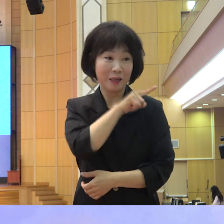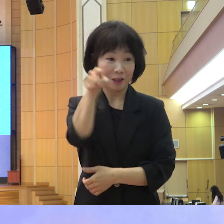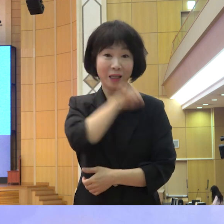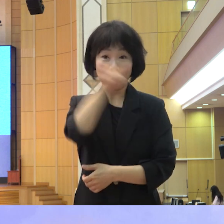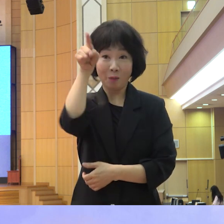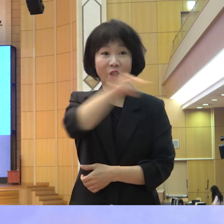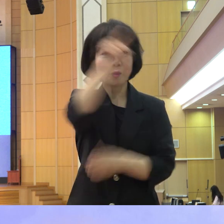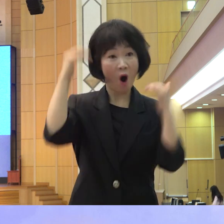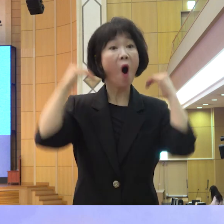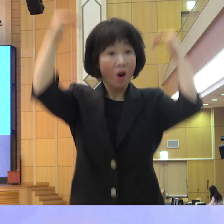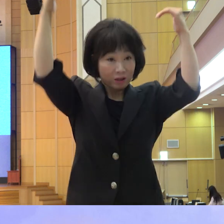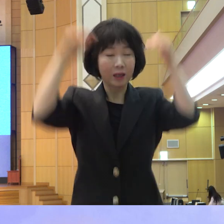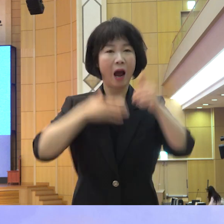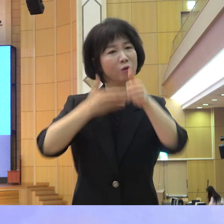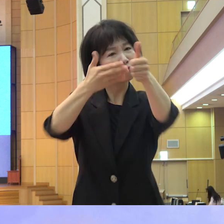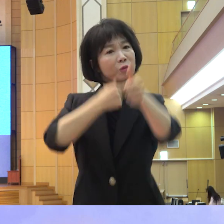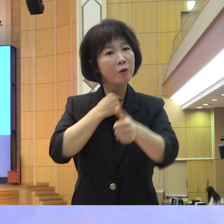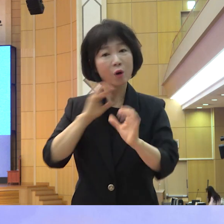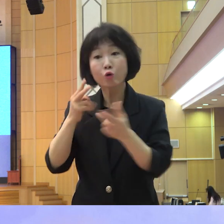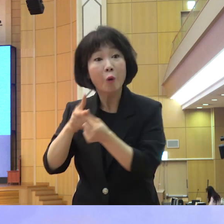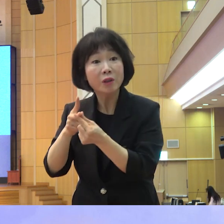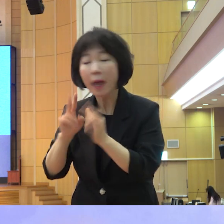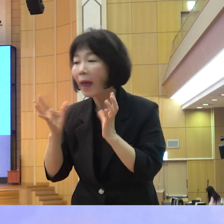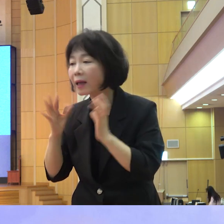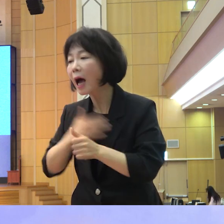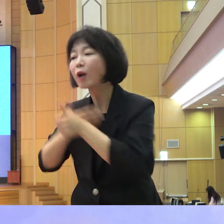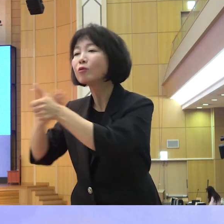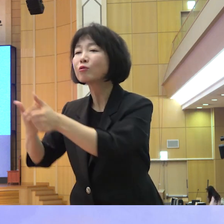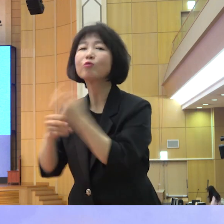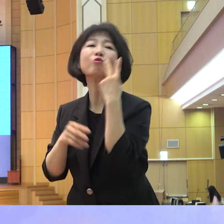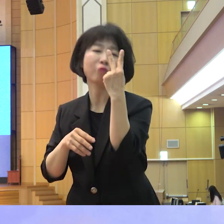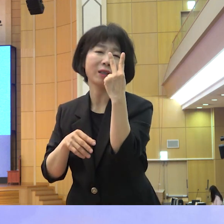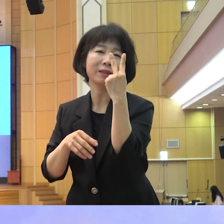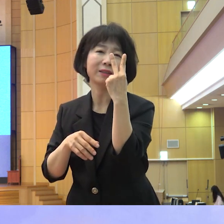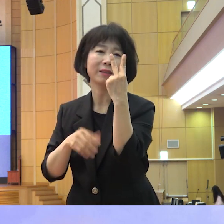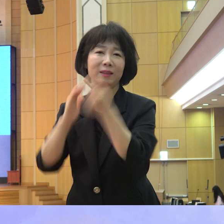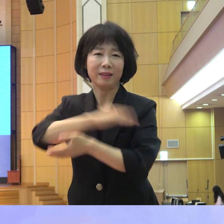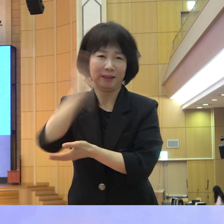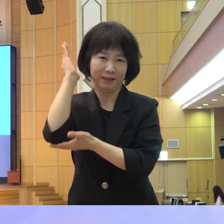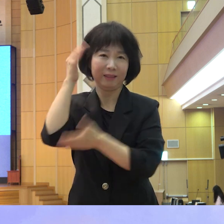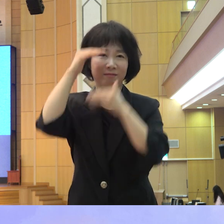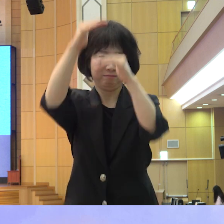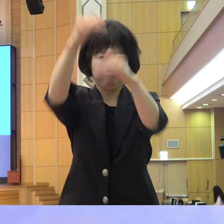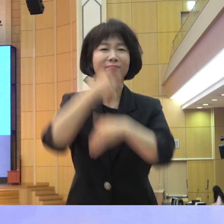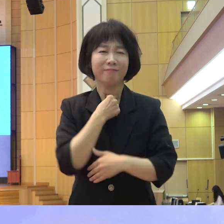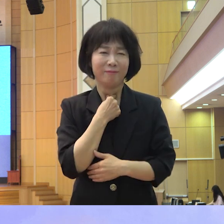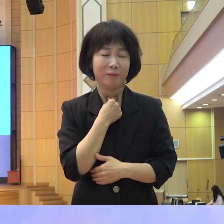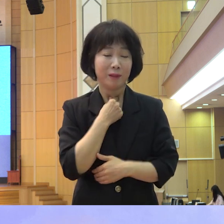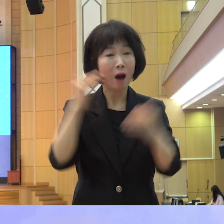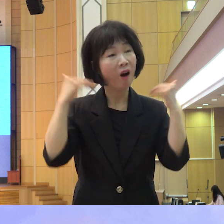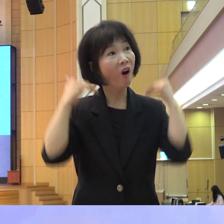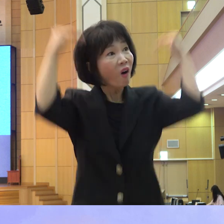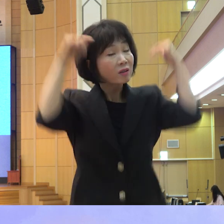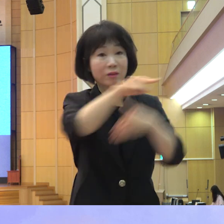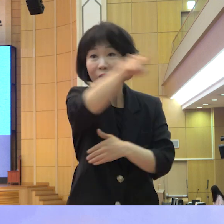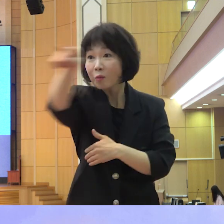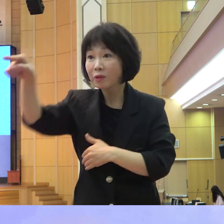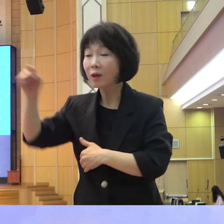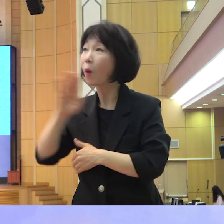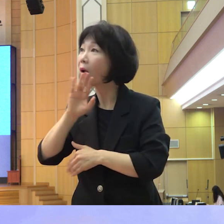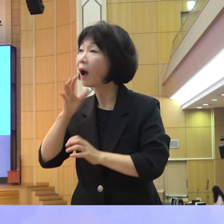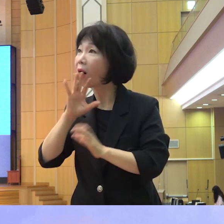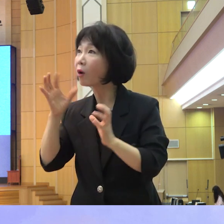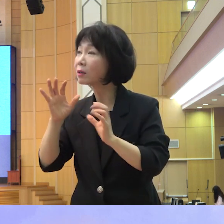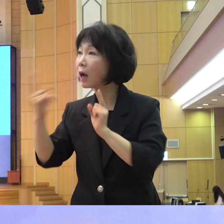어른들에게, 두 번째는 어린아이들에게 이렇게 설교를 진행해 드릴 건데, 어른들은 어린이 주일을